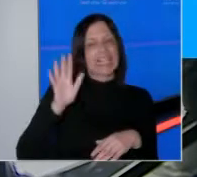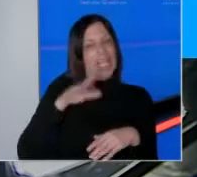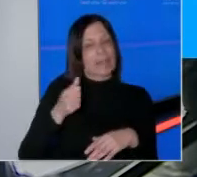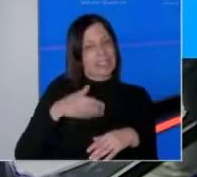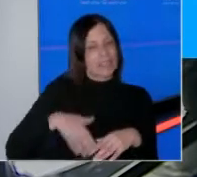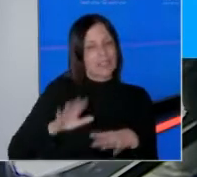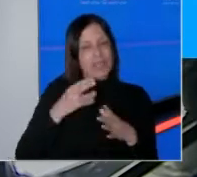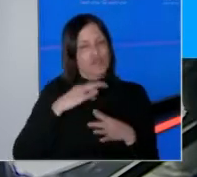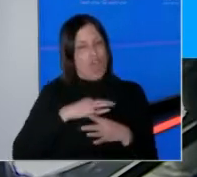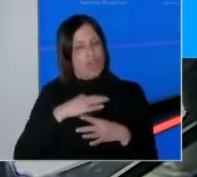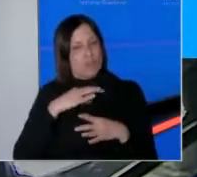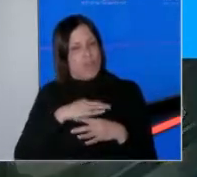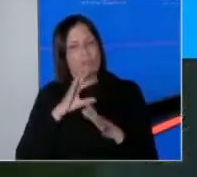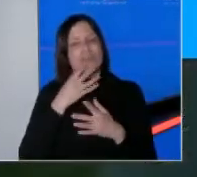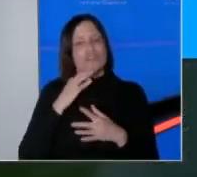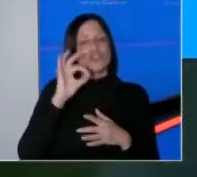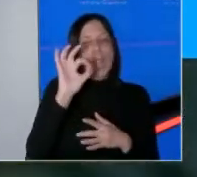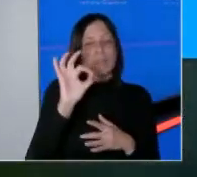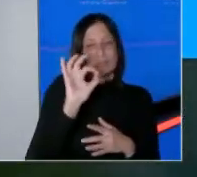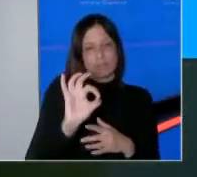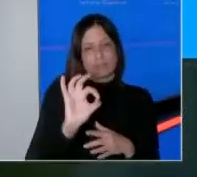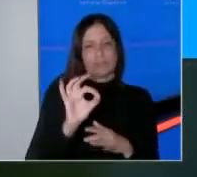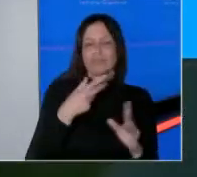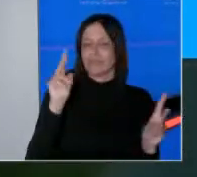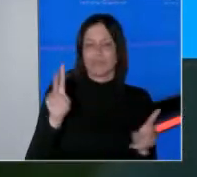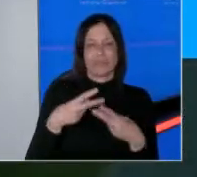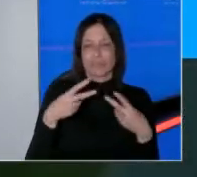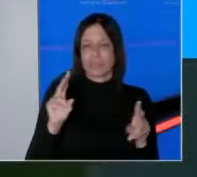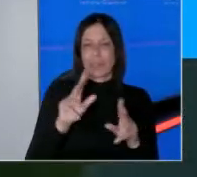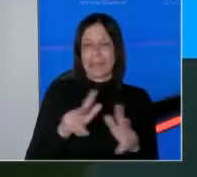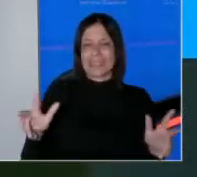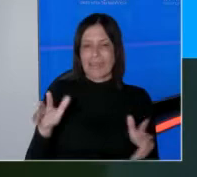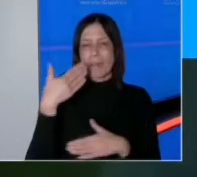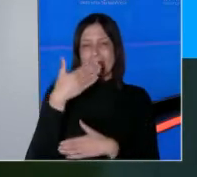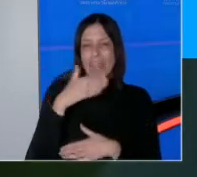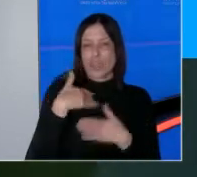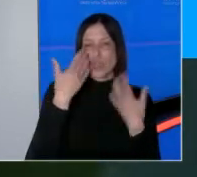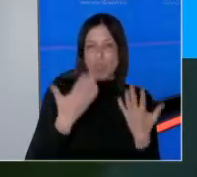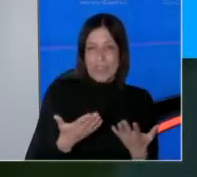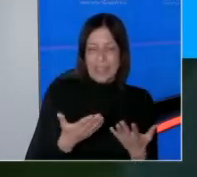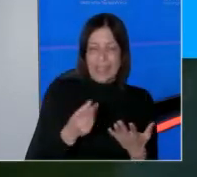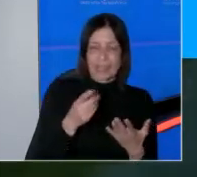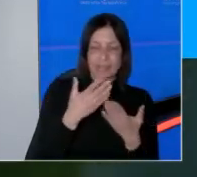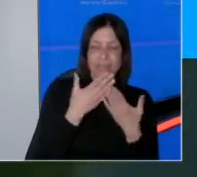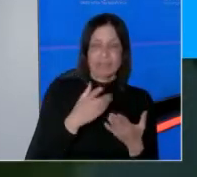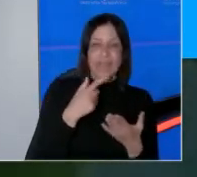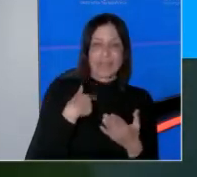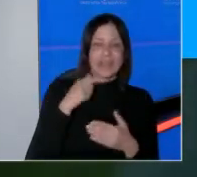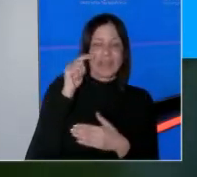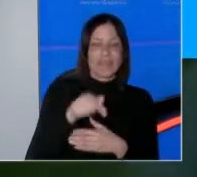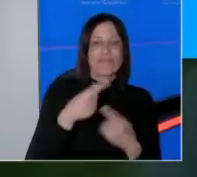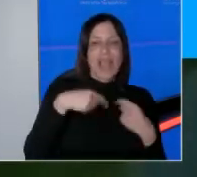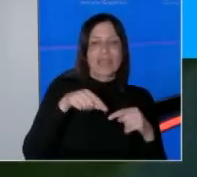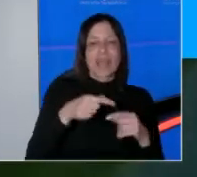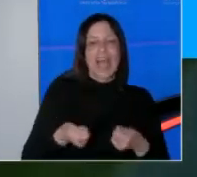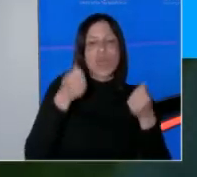מה שלנו שלנו, ומה שלהם שלהם. לא יכול להיות מצב שהמדינה נותנת לזה יד, ואני אגיד לך יותר מזה, הגעתי לוועדת החינוך